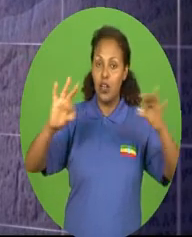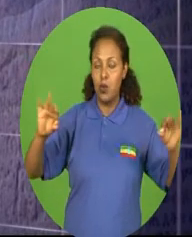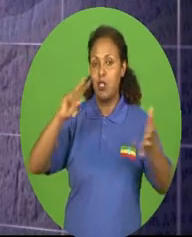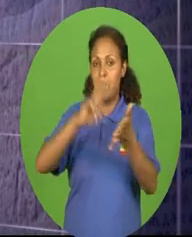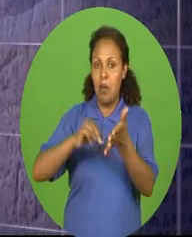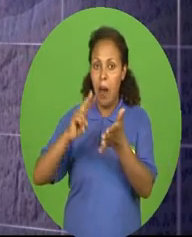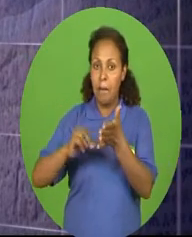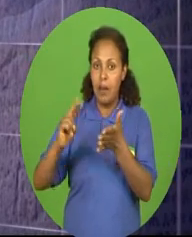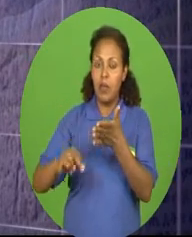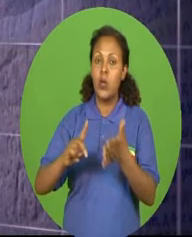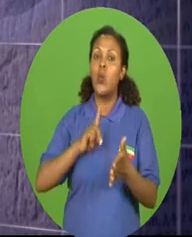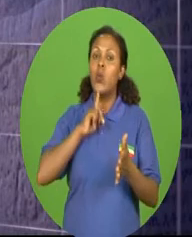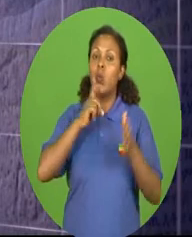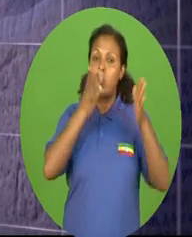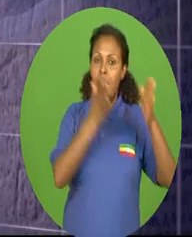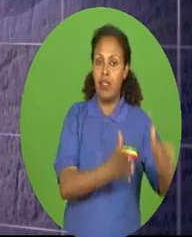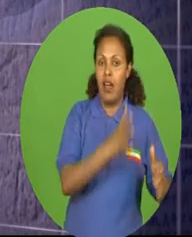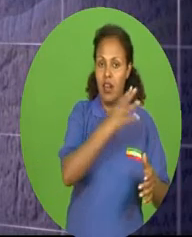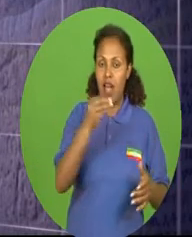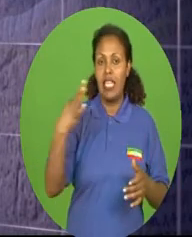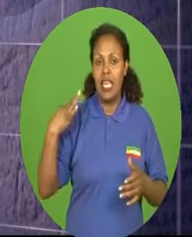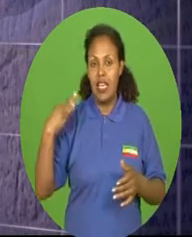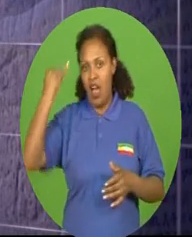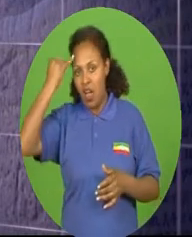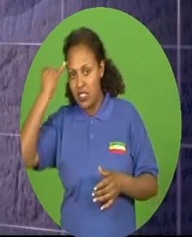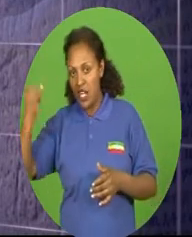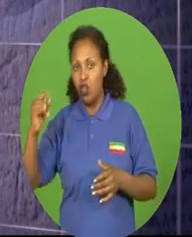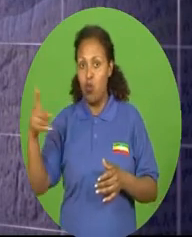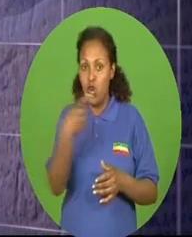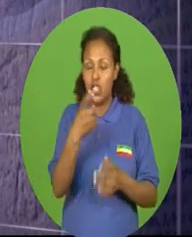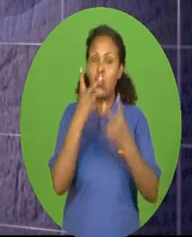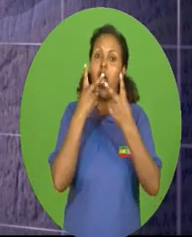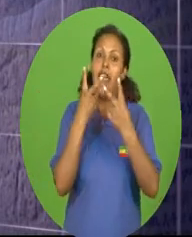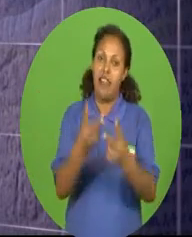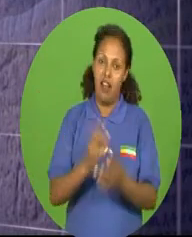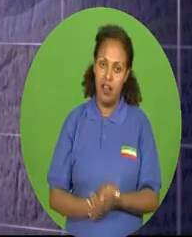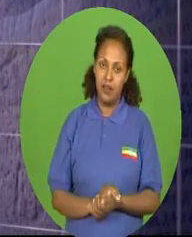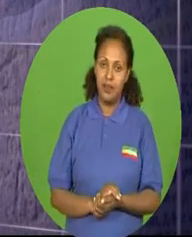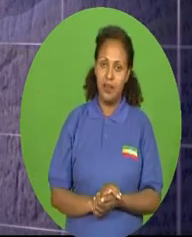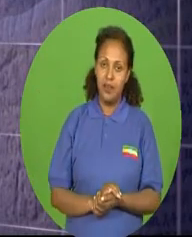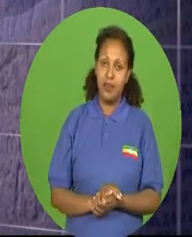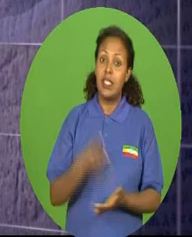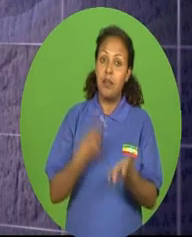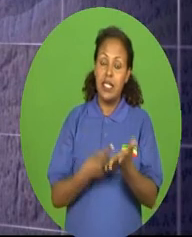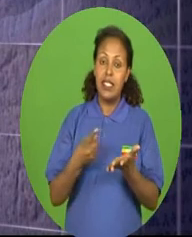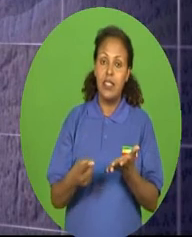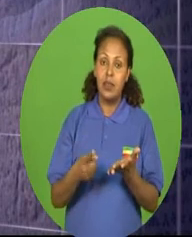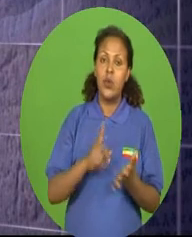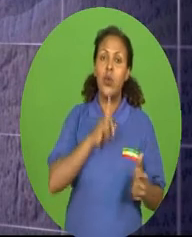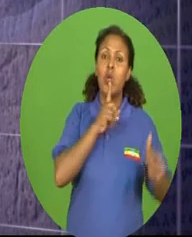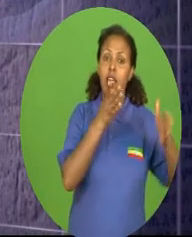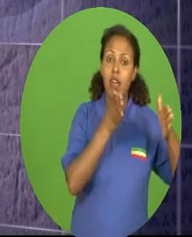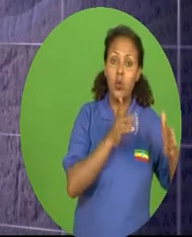አረፍተ ነገሮችን በማንበብ እውነታና የግል አስተያየት መሆናቸውን አይተናል።